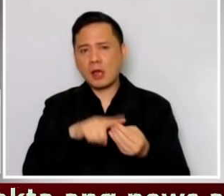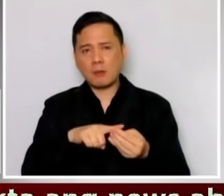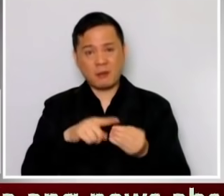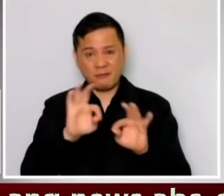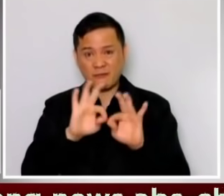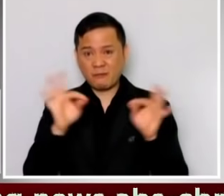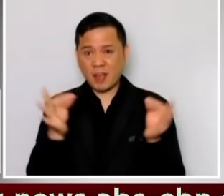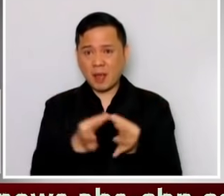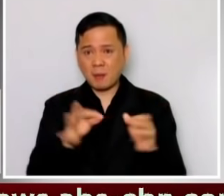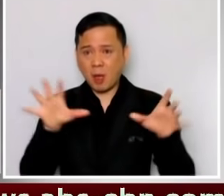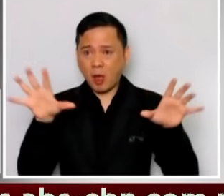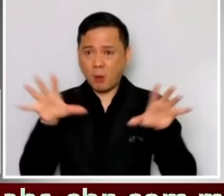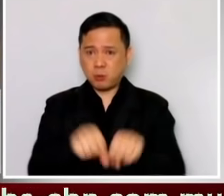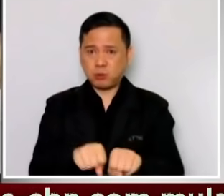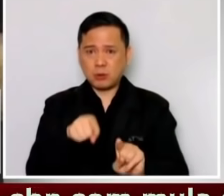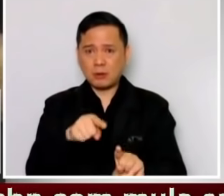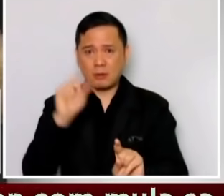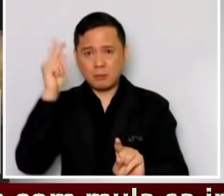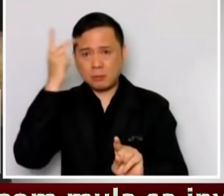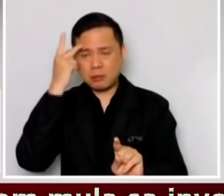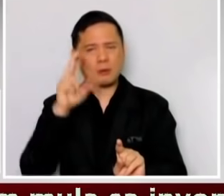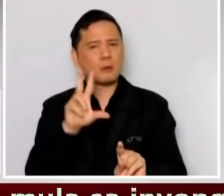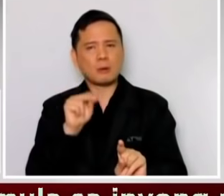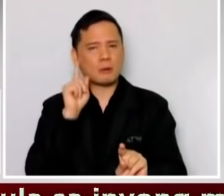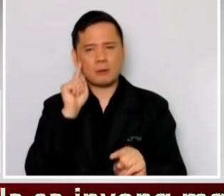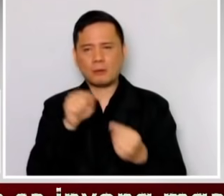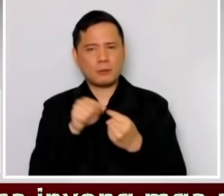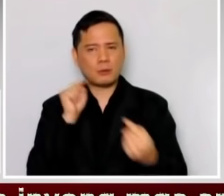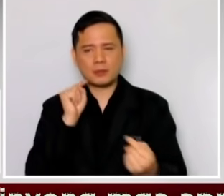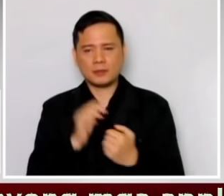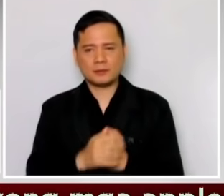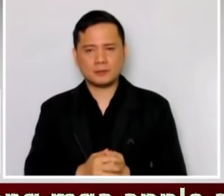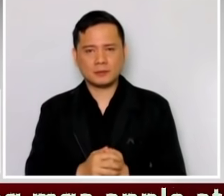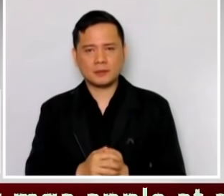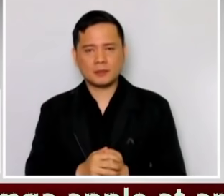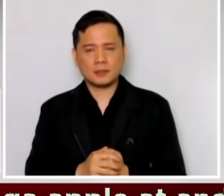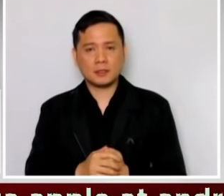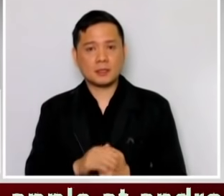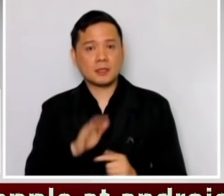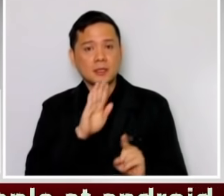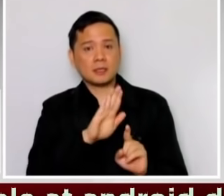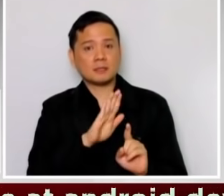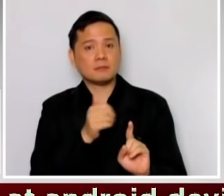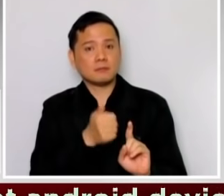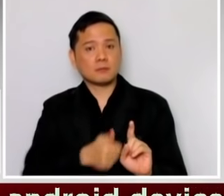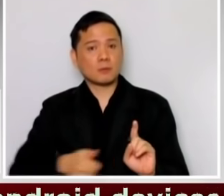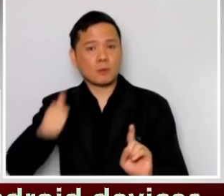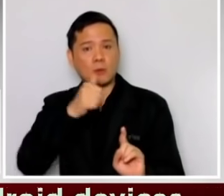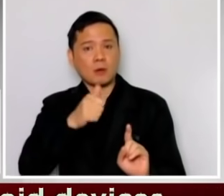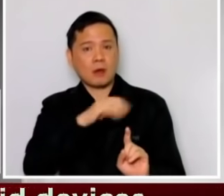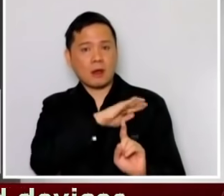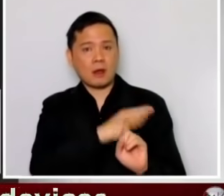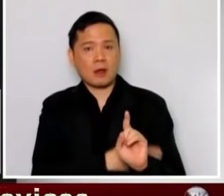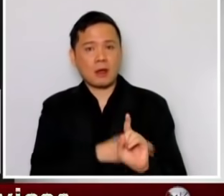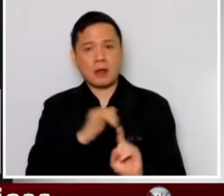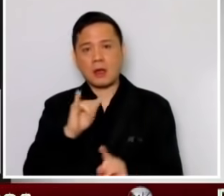mga panliligaw para sumabak na rin sa politika ang panganay niyang anak na si Aika. Alam mo si